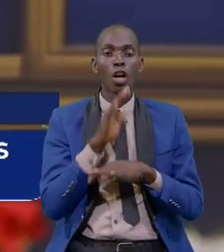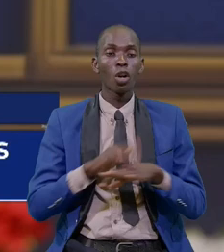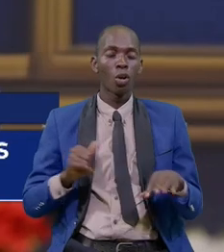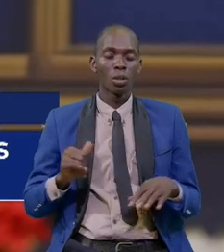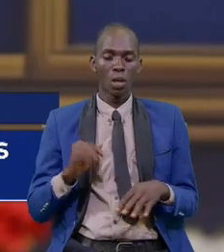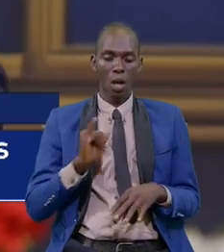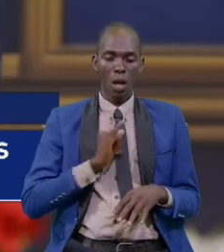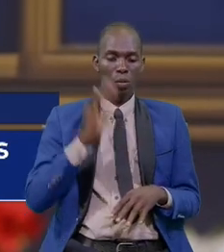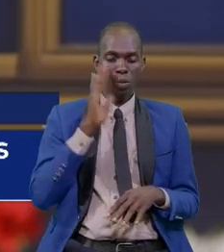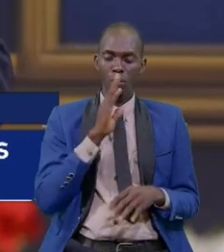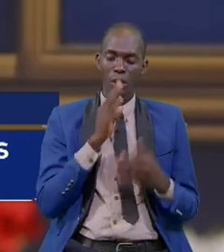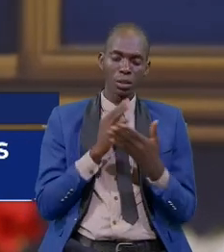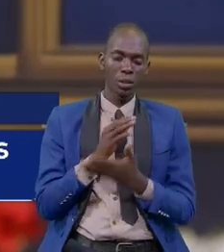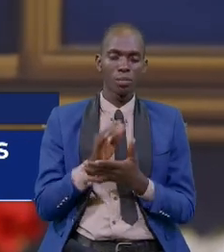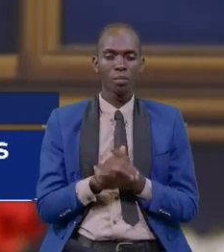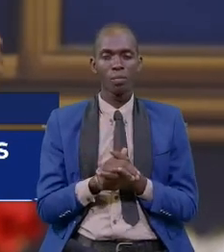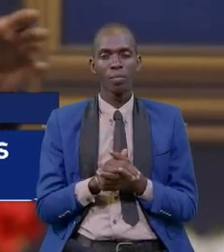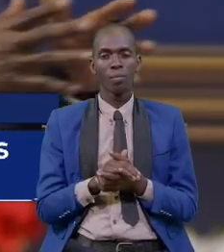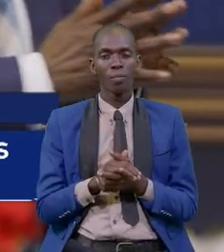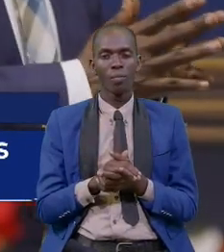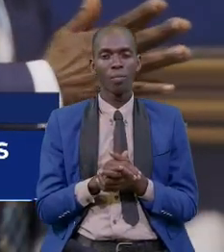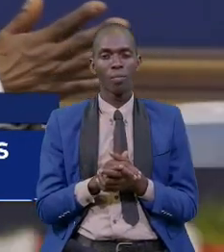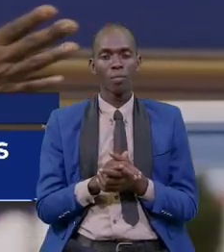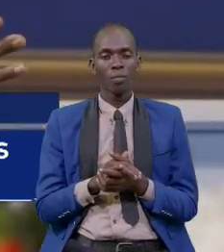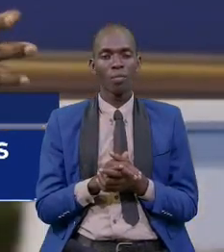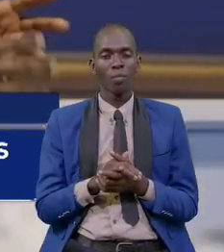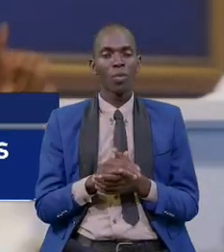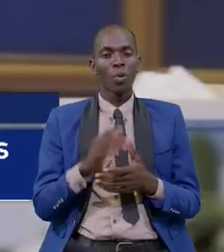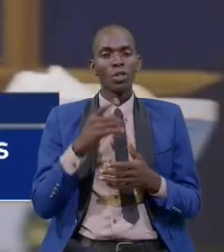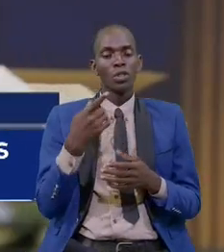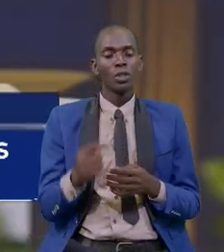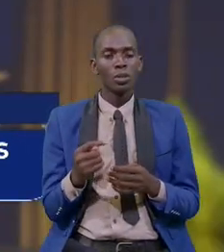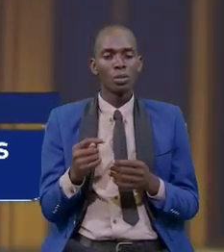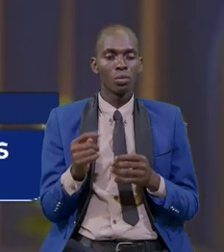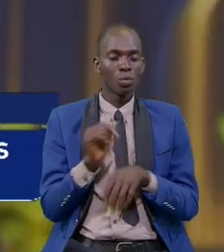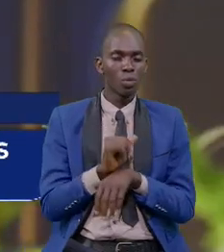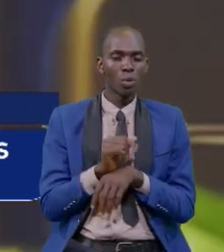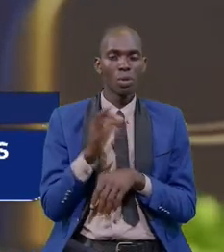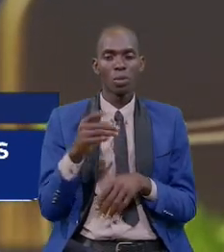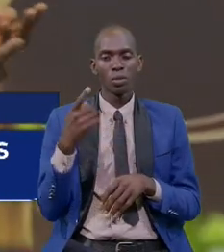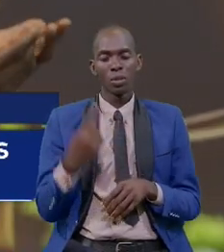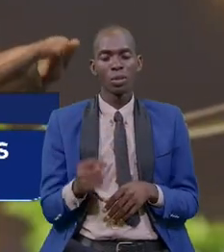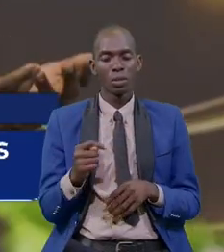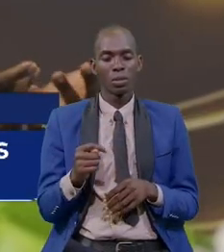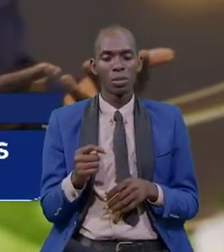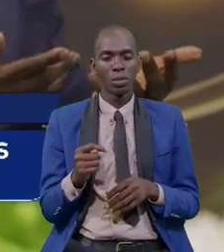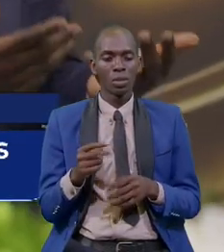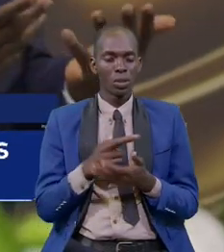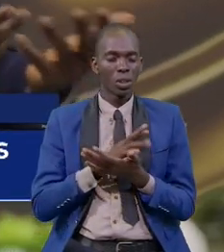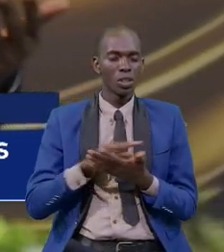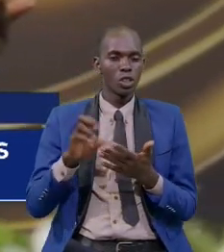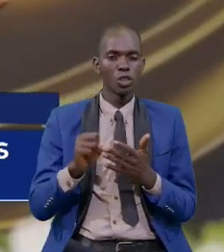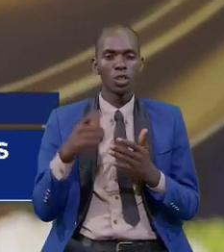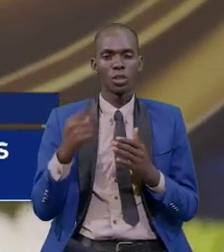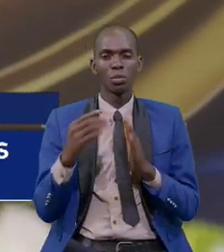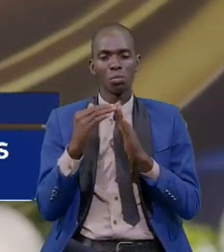là-bas. Je dis, lorsque l'appel se fera au ciel là-bas, l'appel des justes, le registre sera ouvert